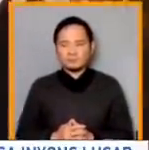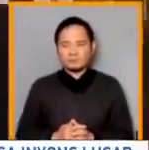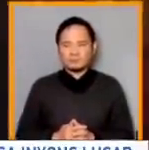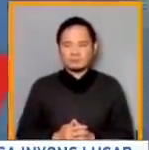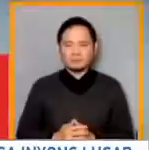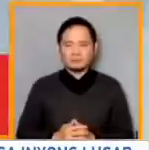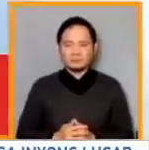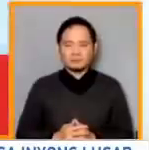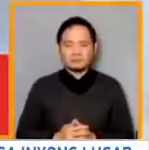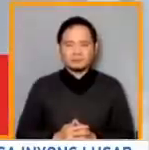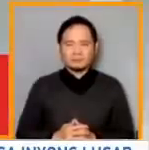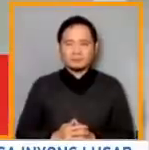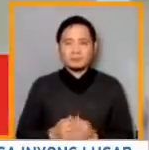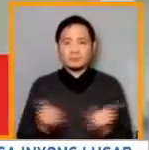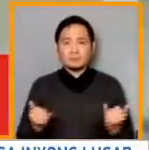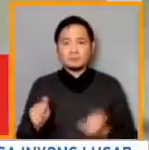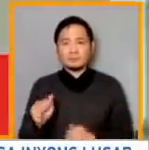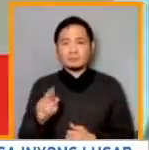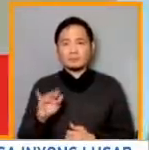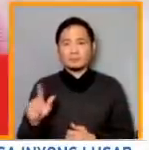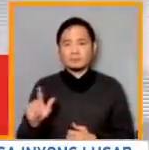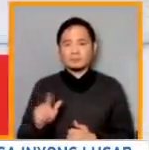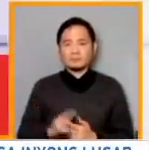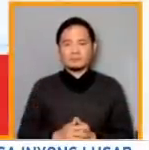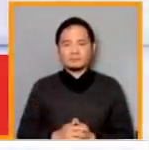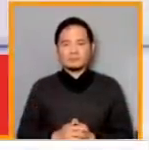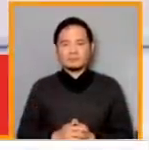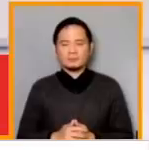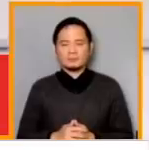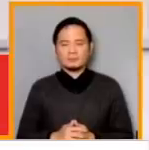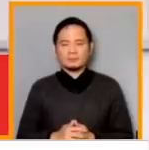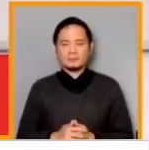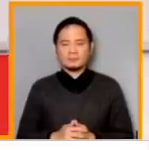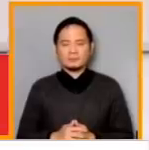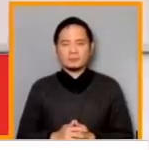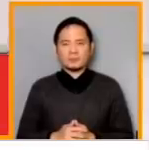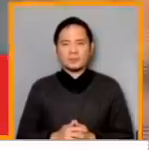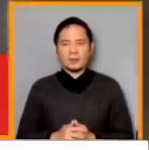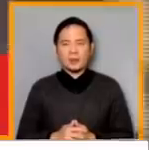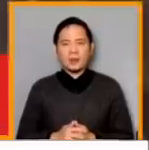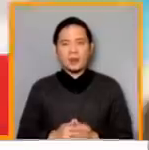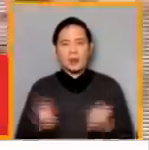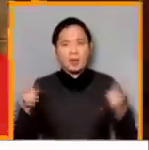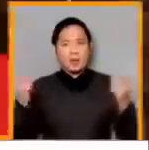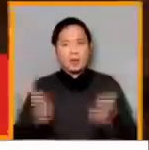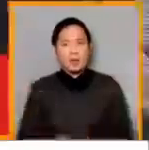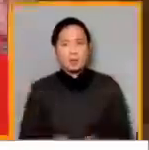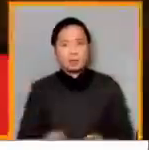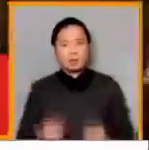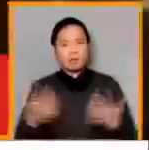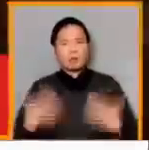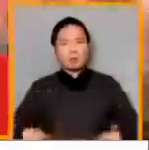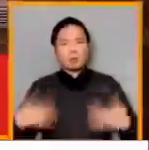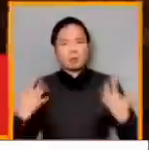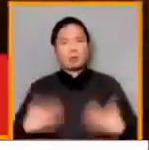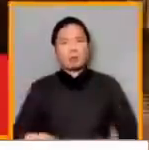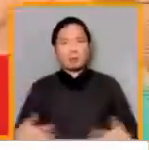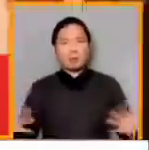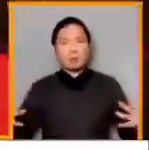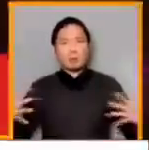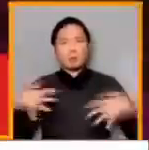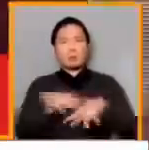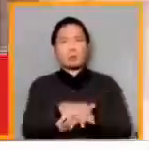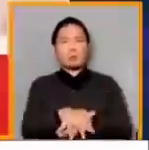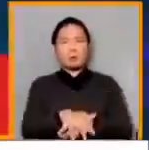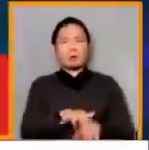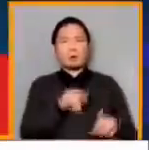Ngayong Abril, ang imposible magiging posible. Dahil ang mga pelikula ng Star